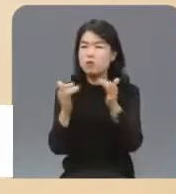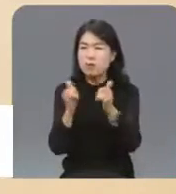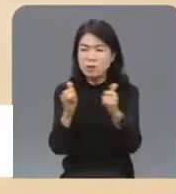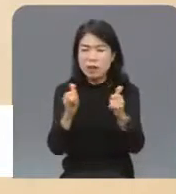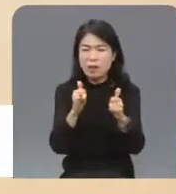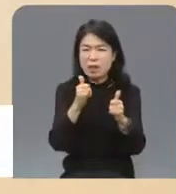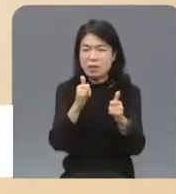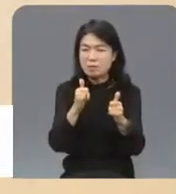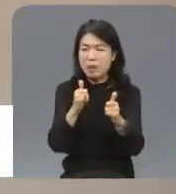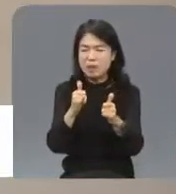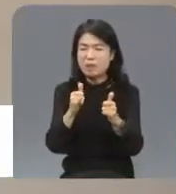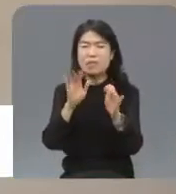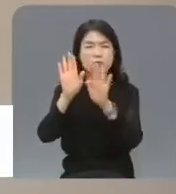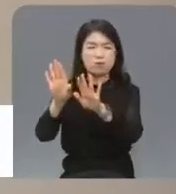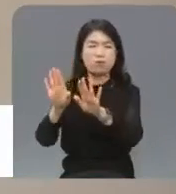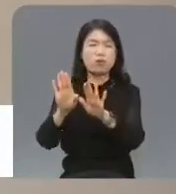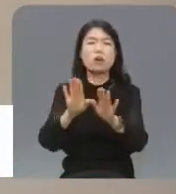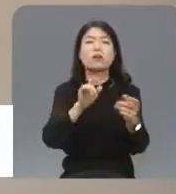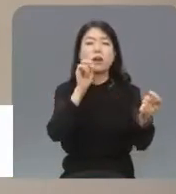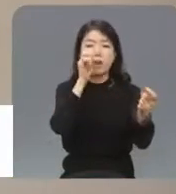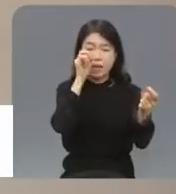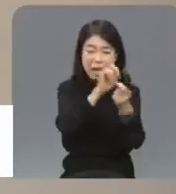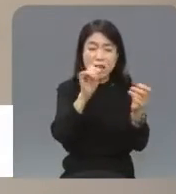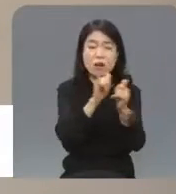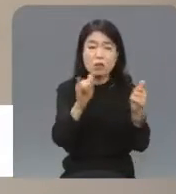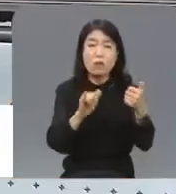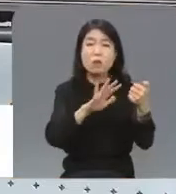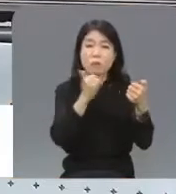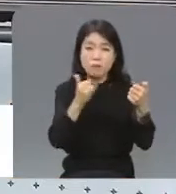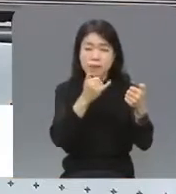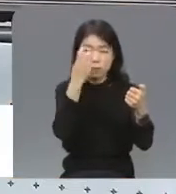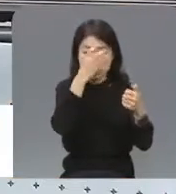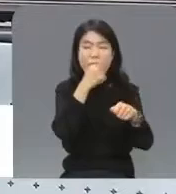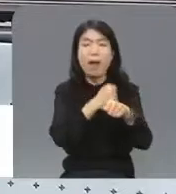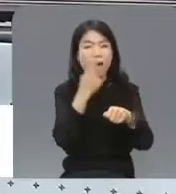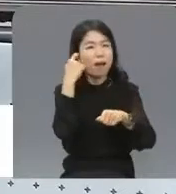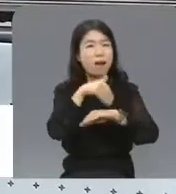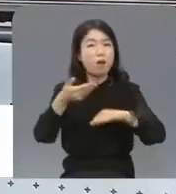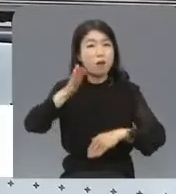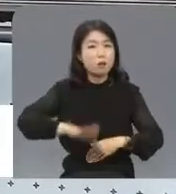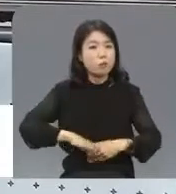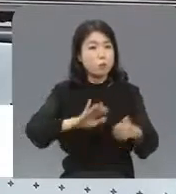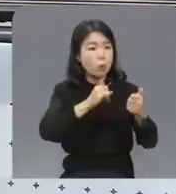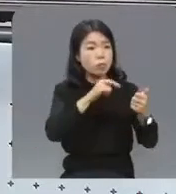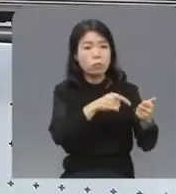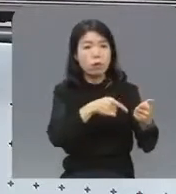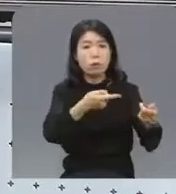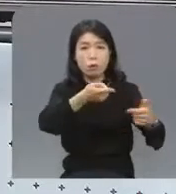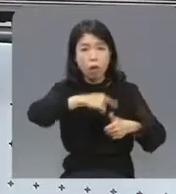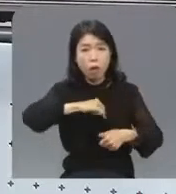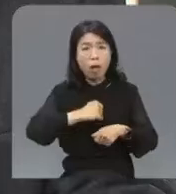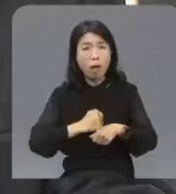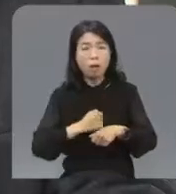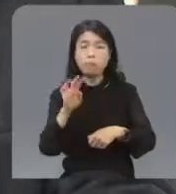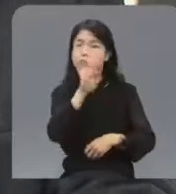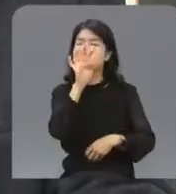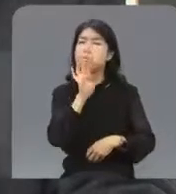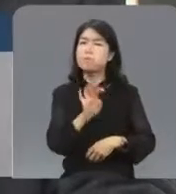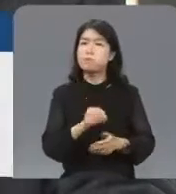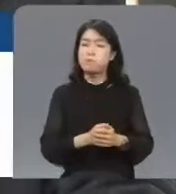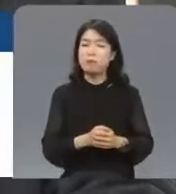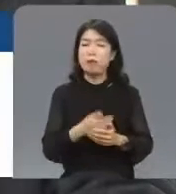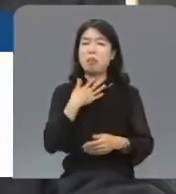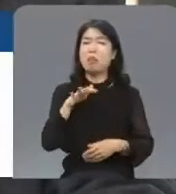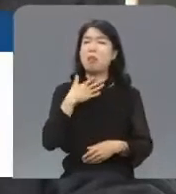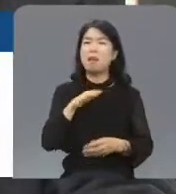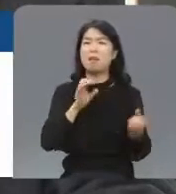인사들의 측근 50여 명을 대신 조사하는 방침을 세웠지만 이들이 조사에 응할지도 미지수입니다. 부인을 많이